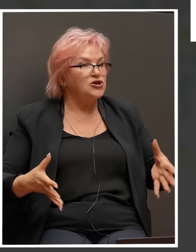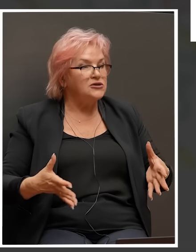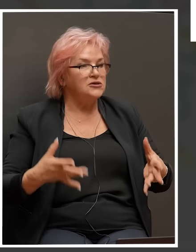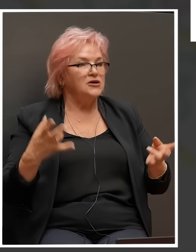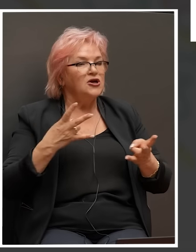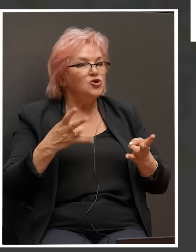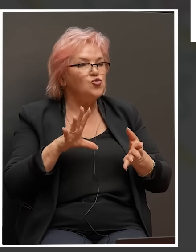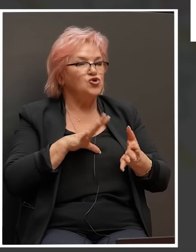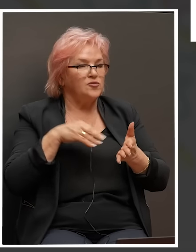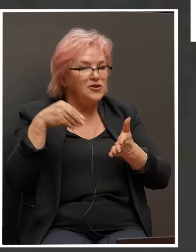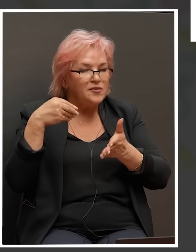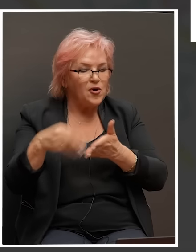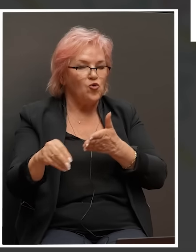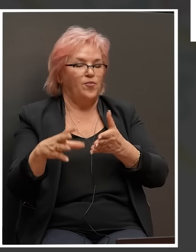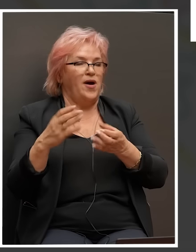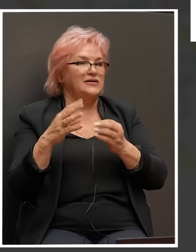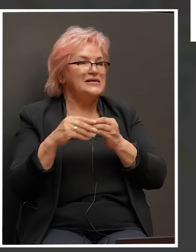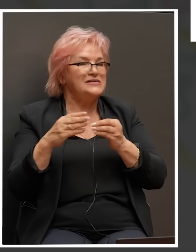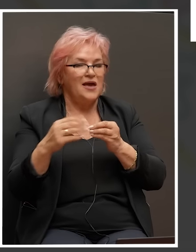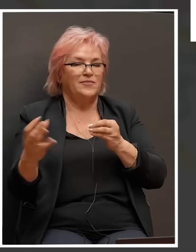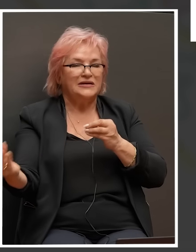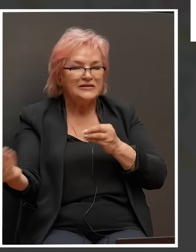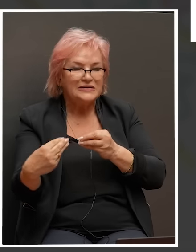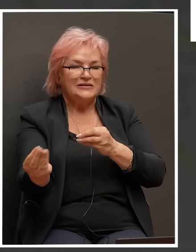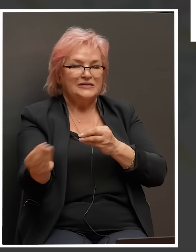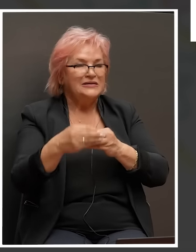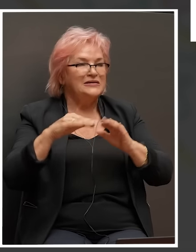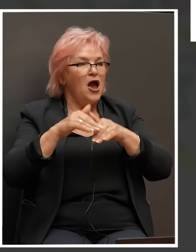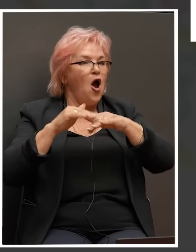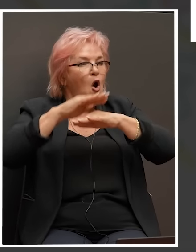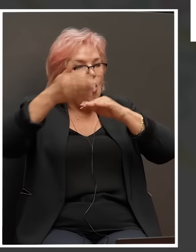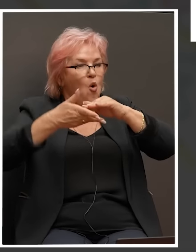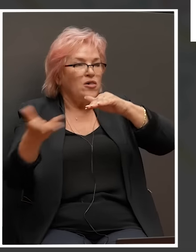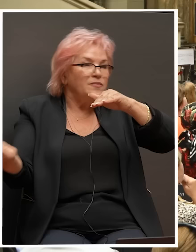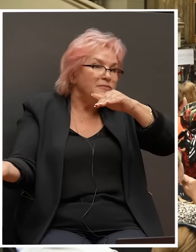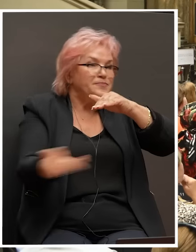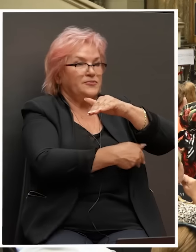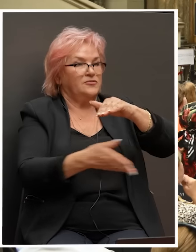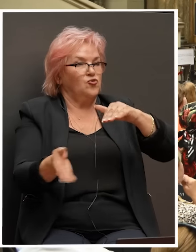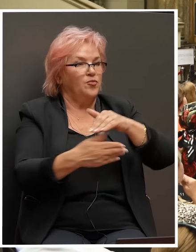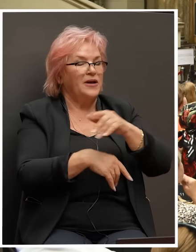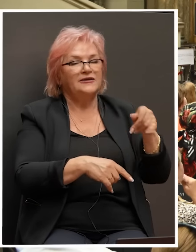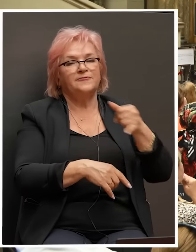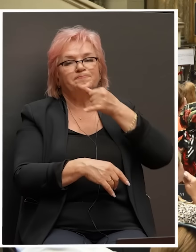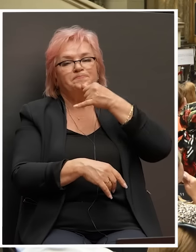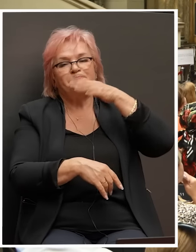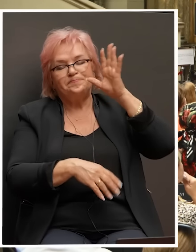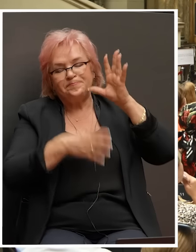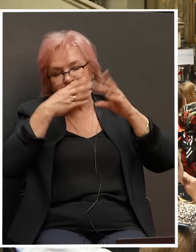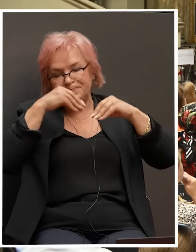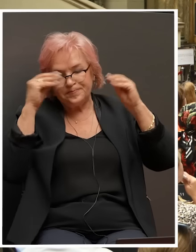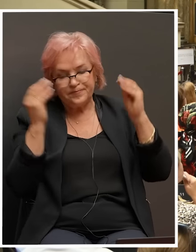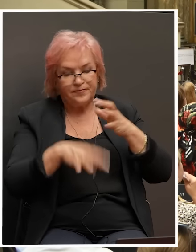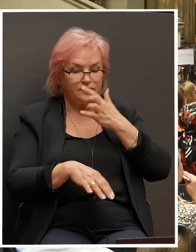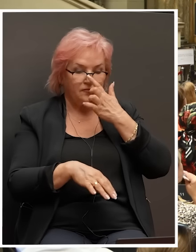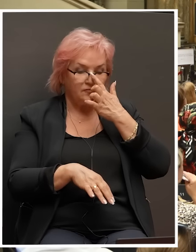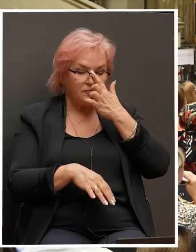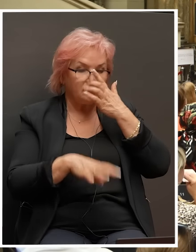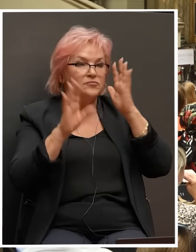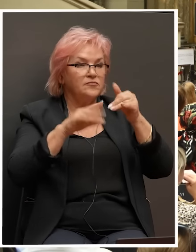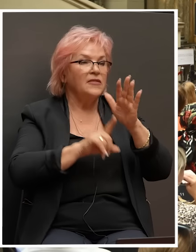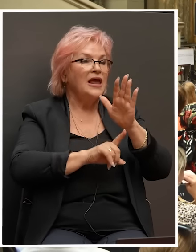бы выкупать значительные куски земли и срезать холм. Это было слишком дорого, поэтому они не стали этим заморачиваться. И, собственно говоря,